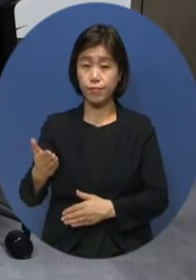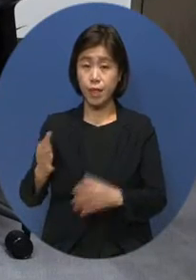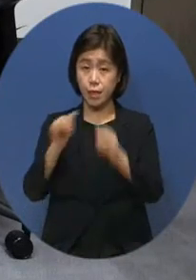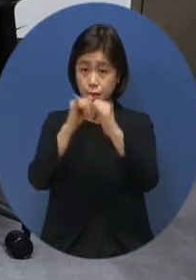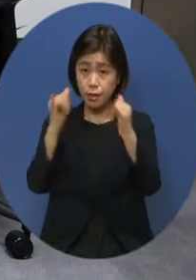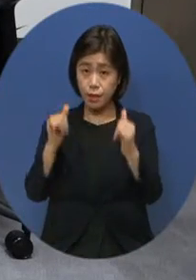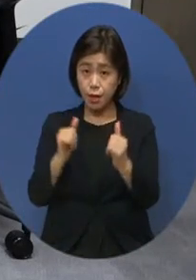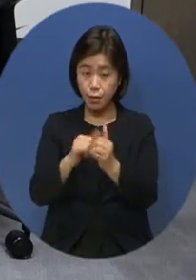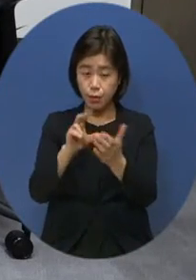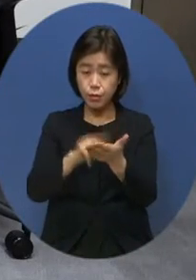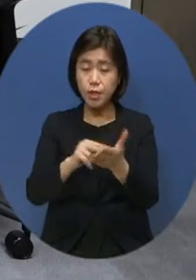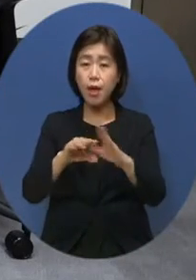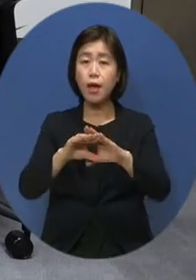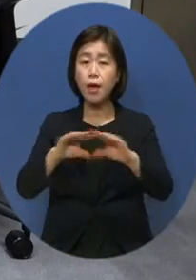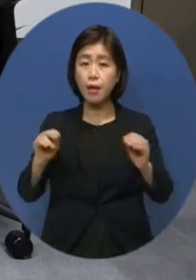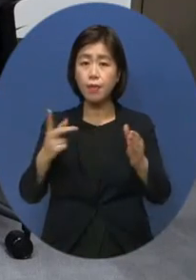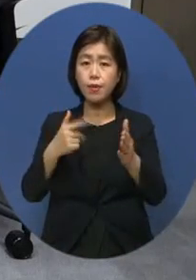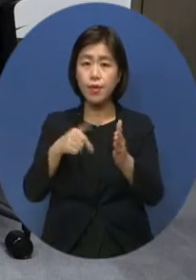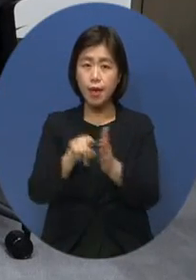따로 없으신가요?